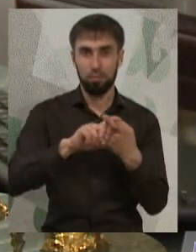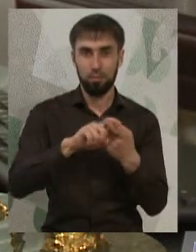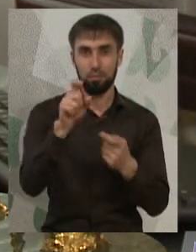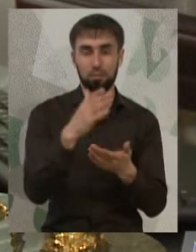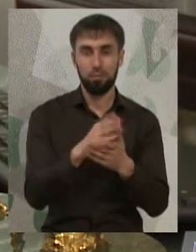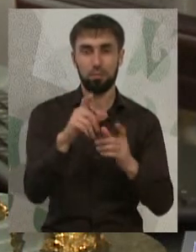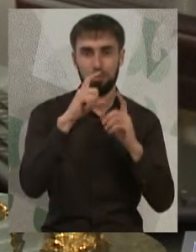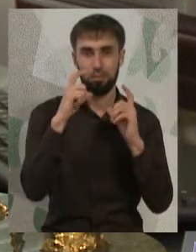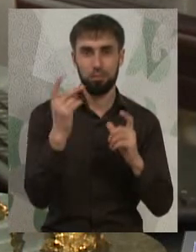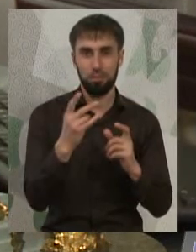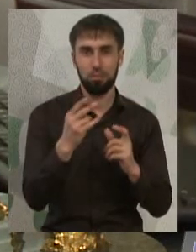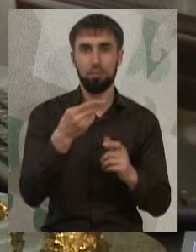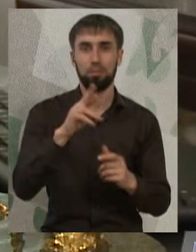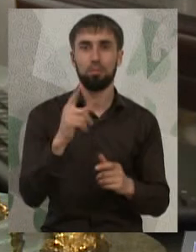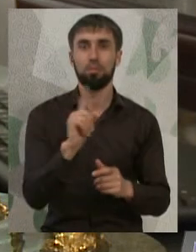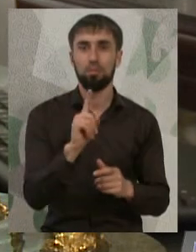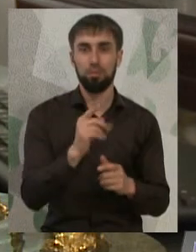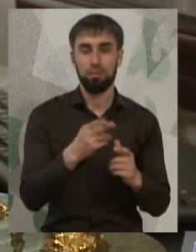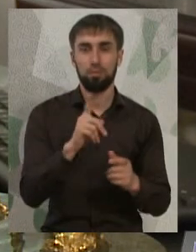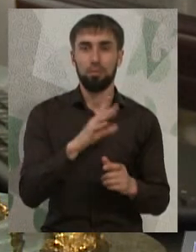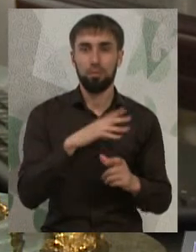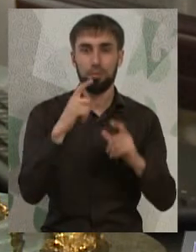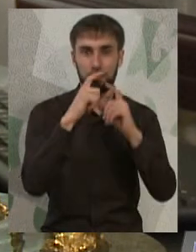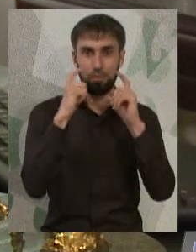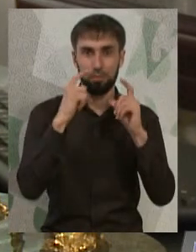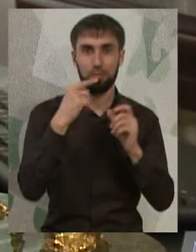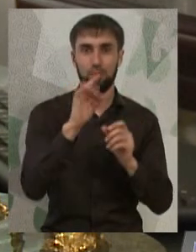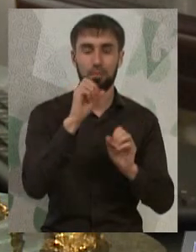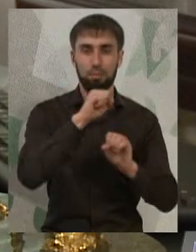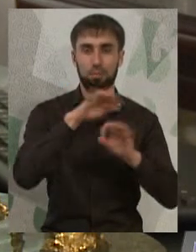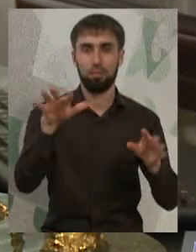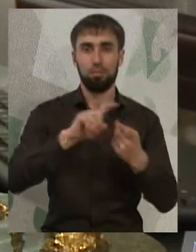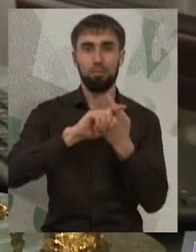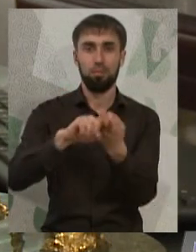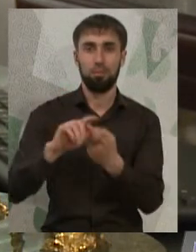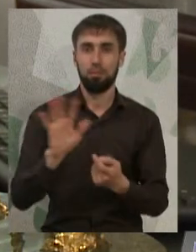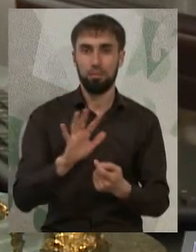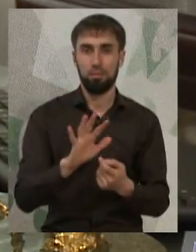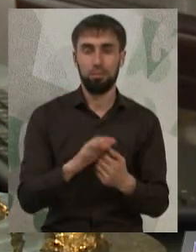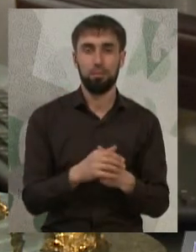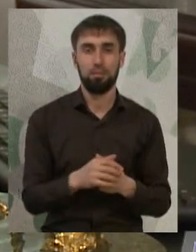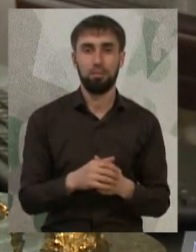инфекцией. Для чего носить маску? Для того, чтобы обезопасить окружающих от воздушно-капельного заражения.